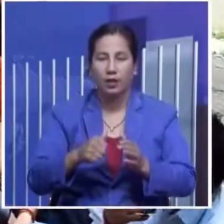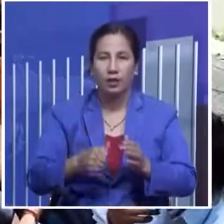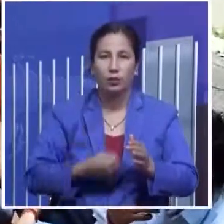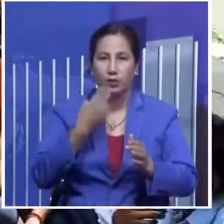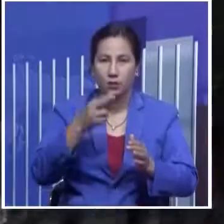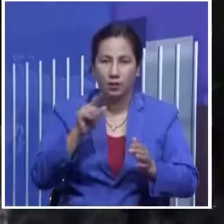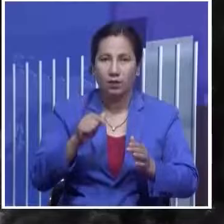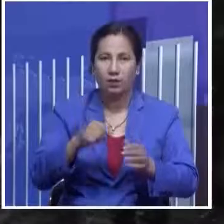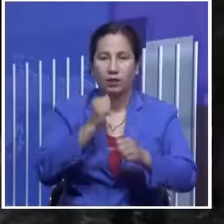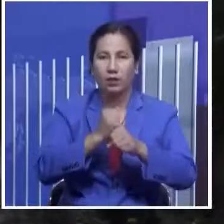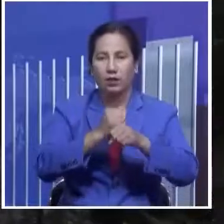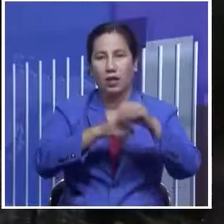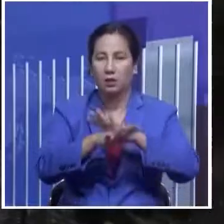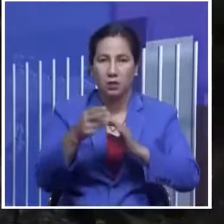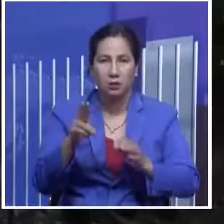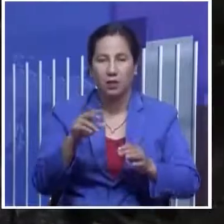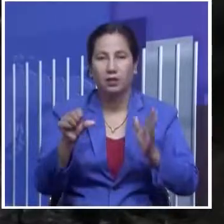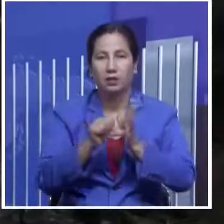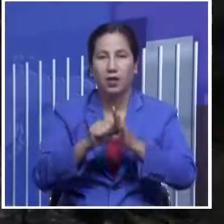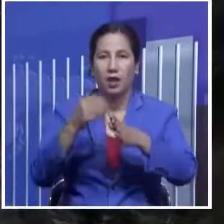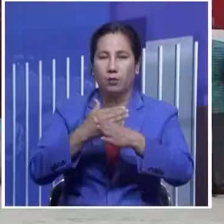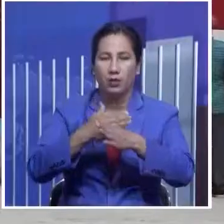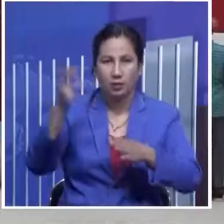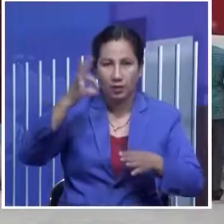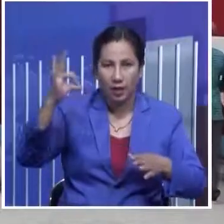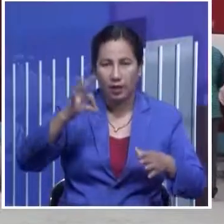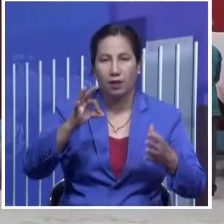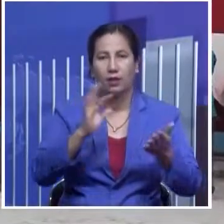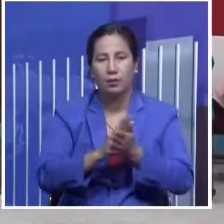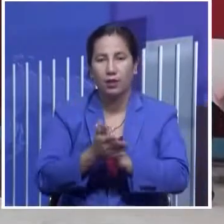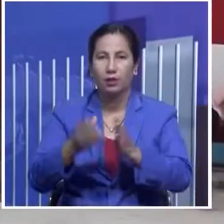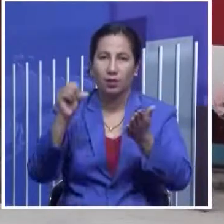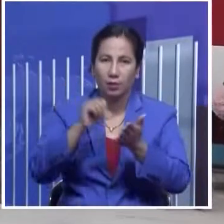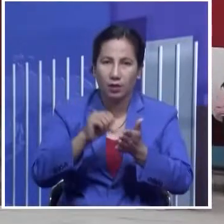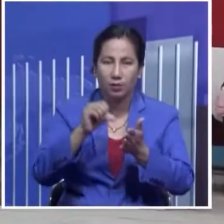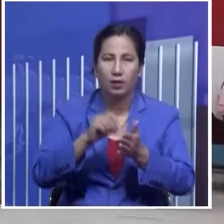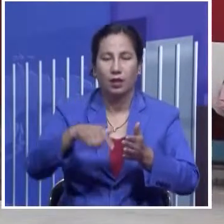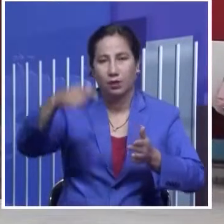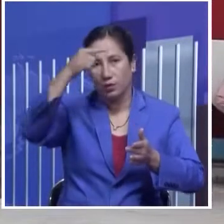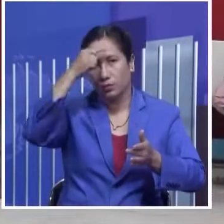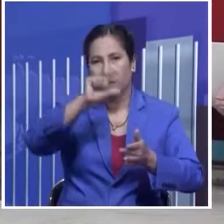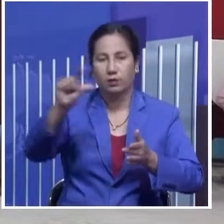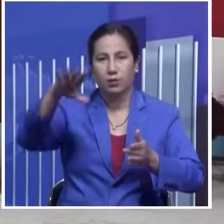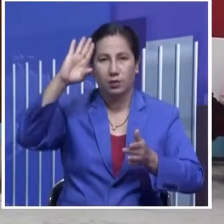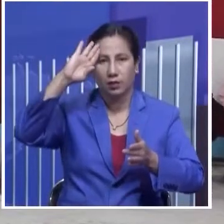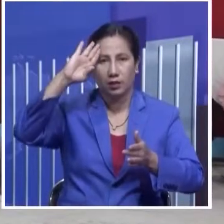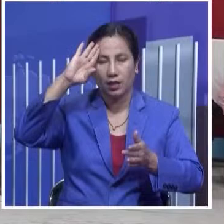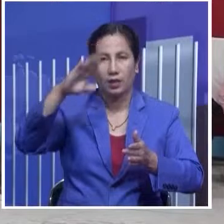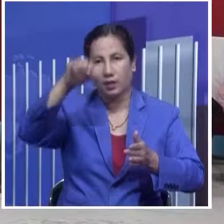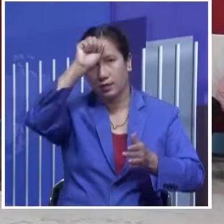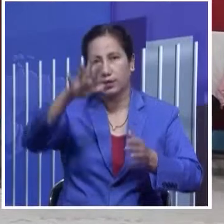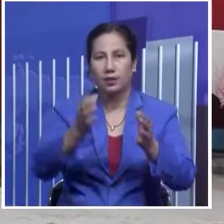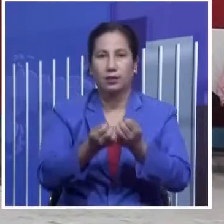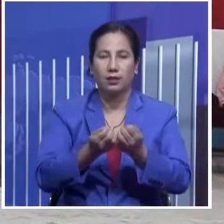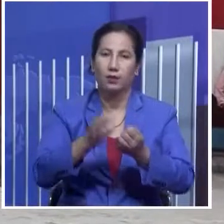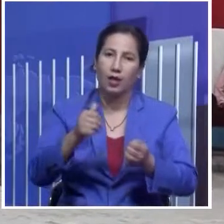तर कार्यान्वयन भने भएन। जिल्ला प्रशासन कार्यालय बैतडीले पटक पटक यहाँको समस्याका बारेमा सरकारलाई जानकारी